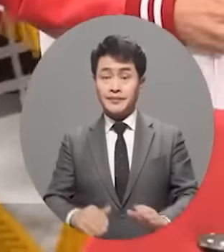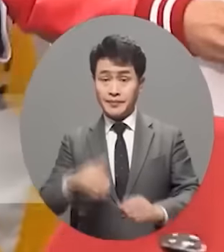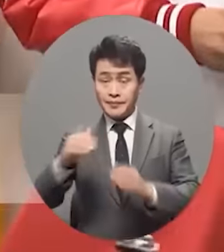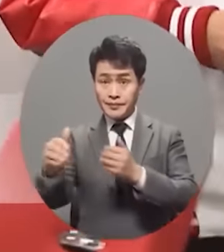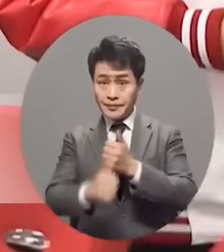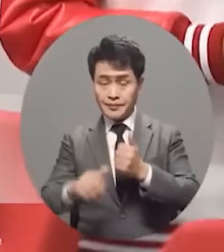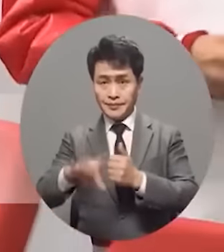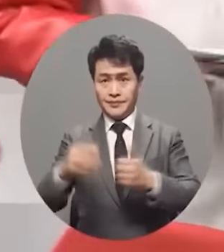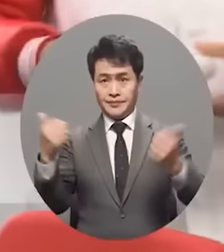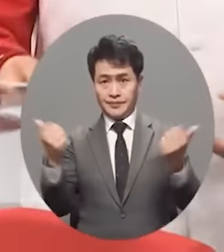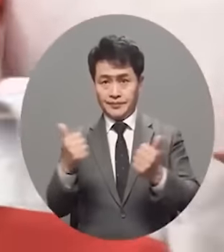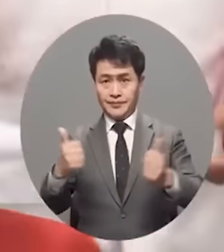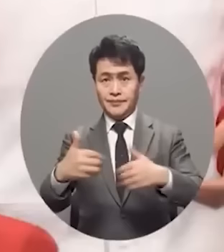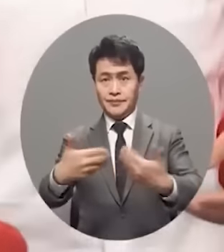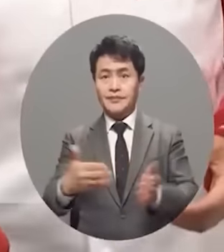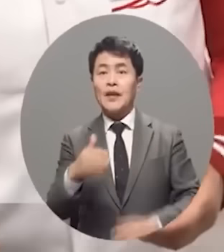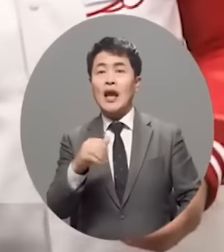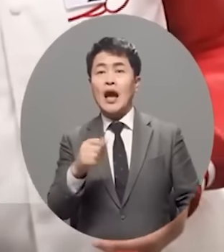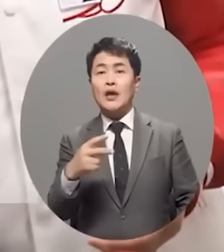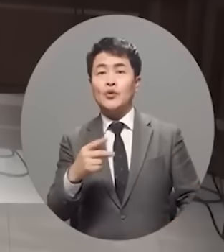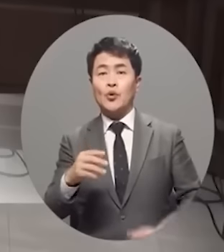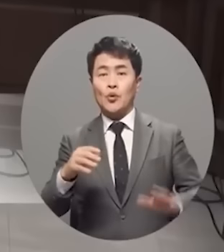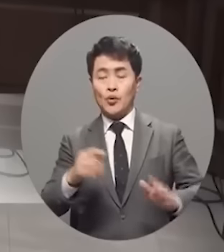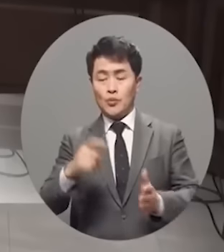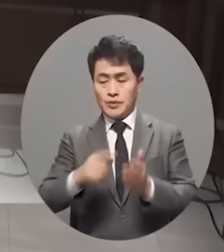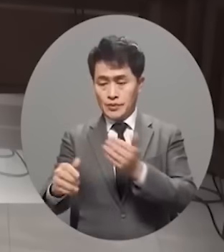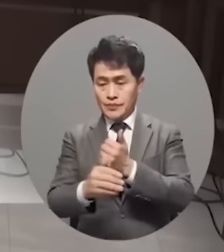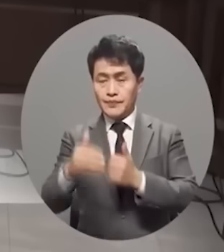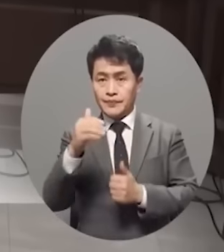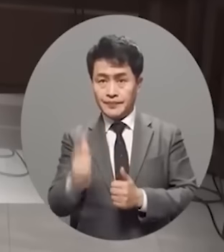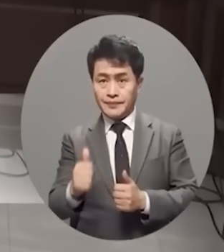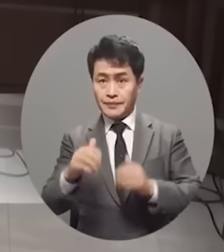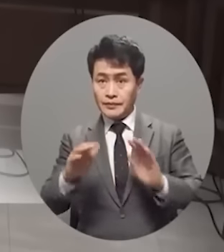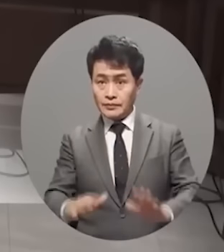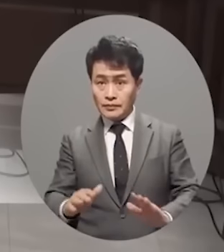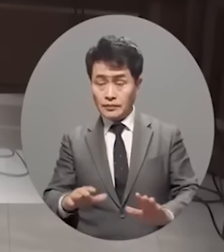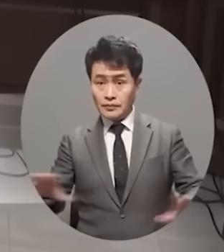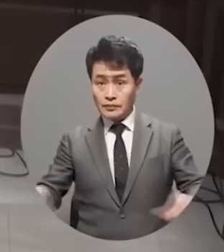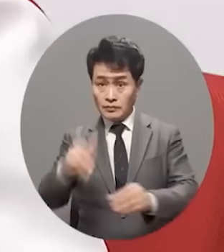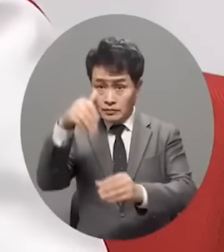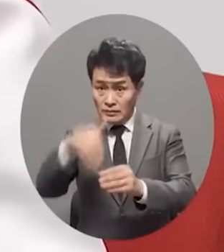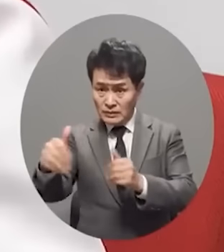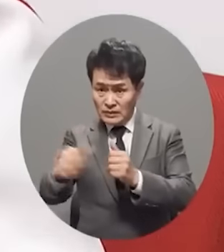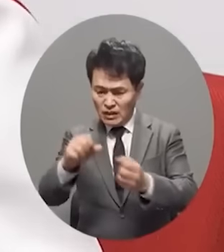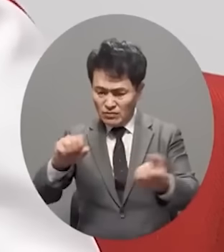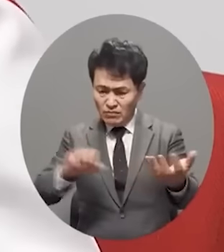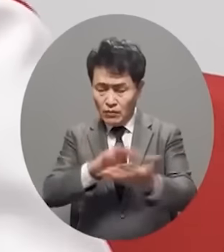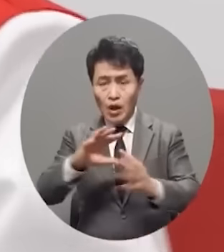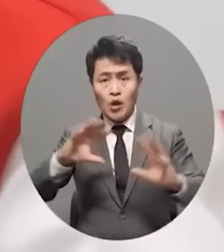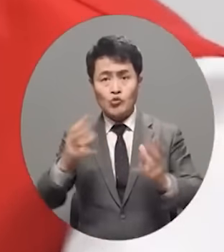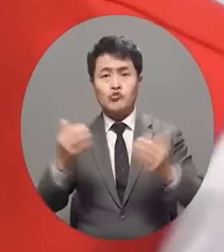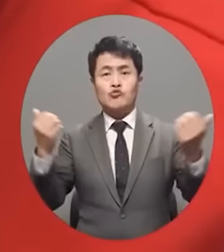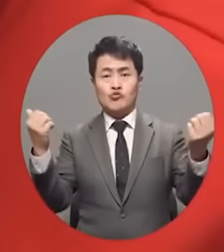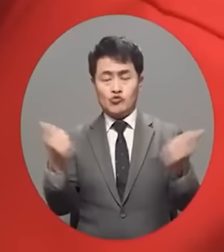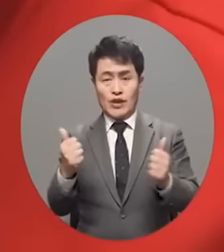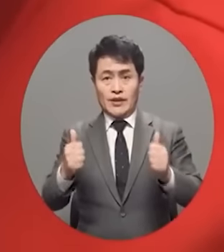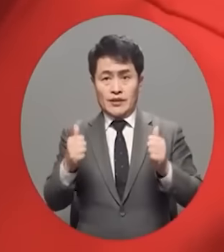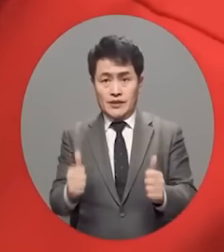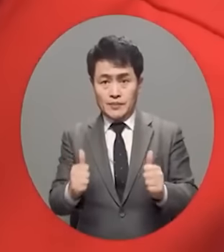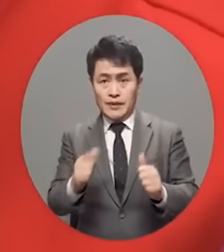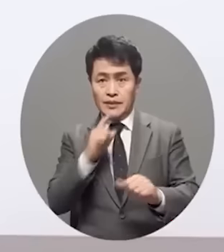선거대책위원회 첫 회의를 주재한 한동훈 국민의힘 비상대책위원장은 이번 총선이 난장판 국회 심판이라고